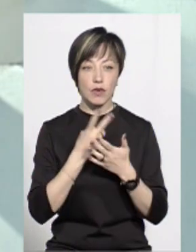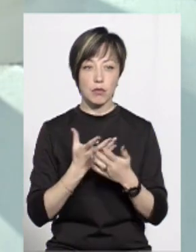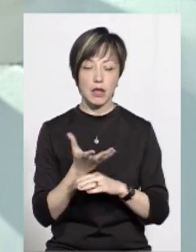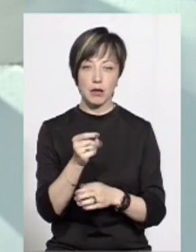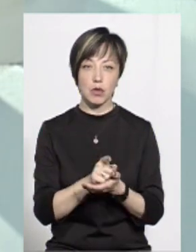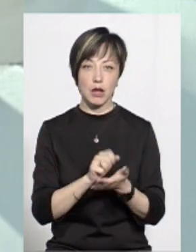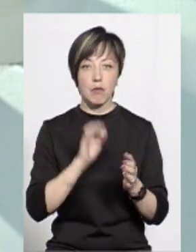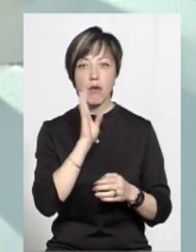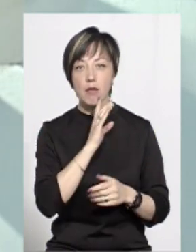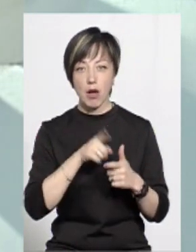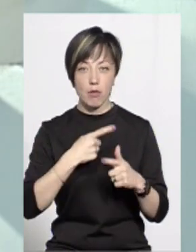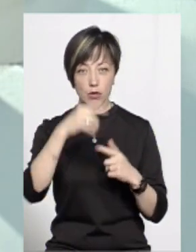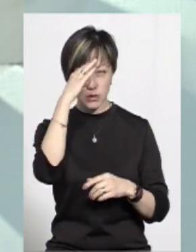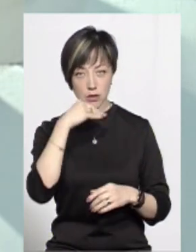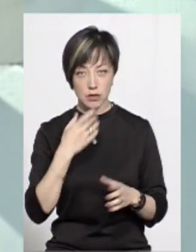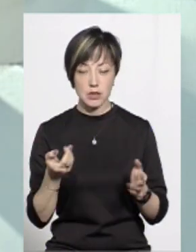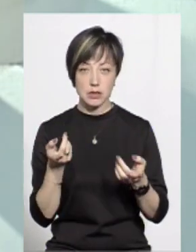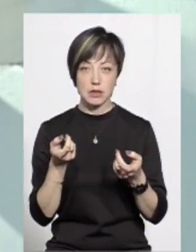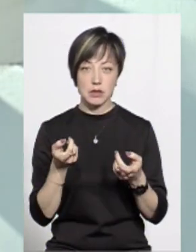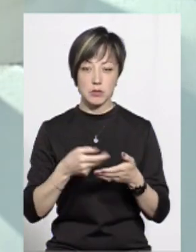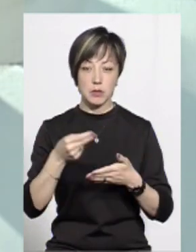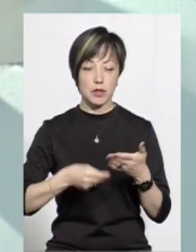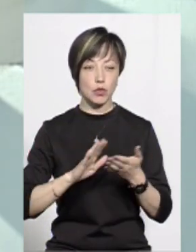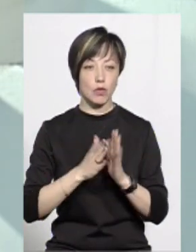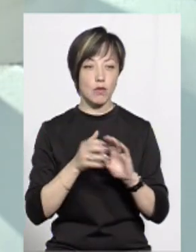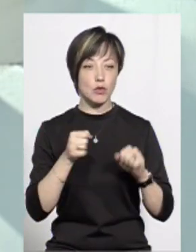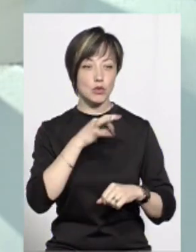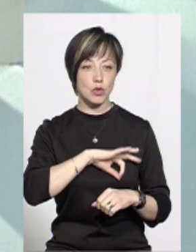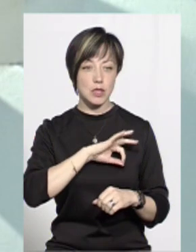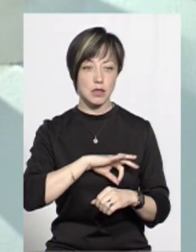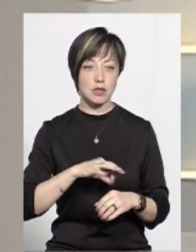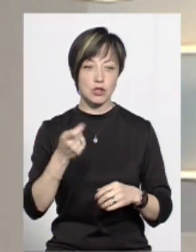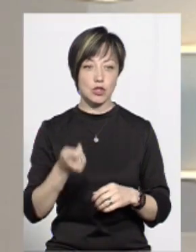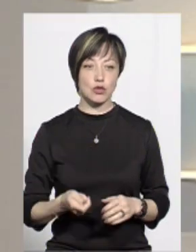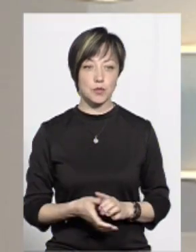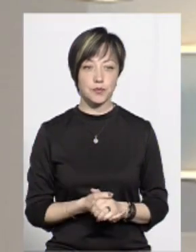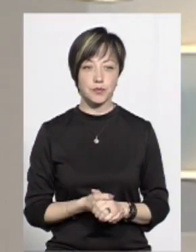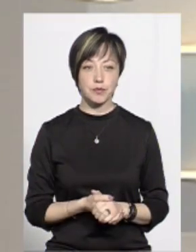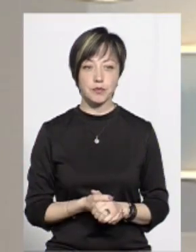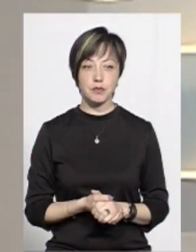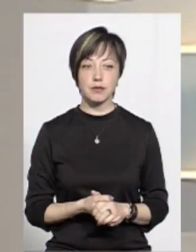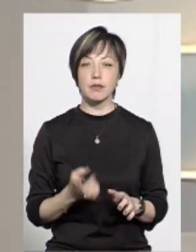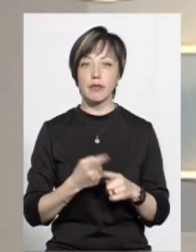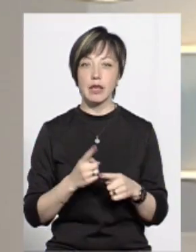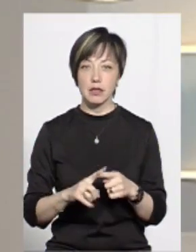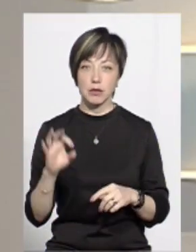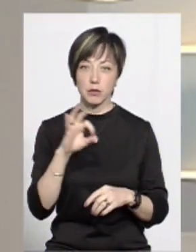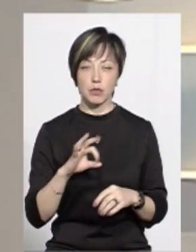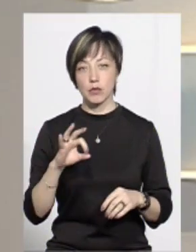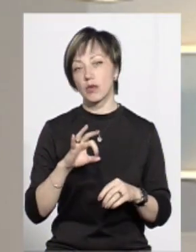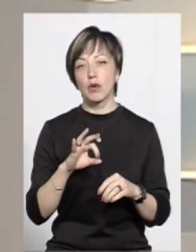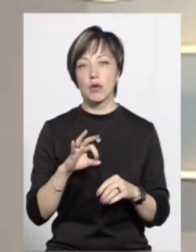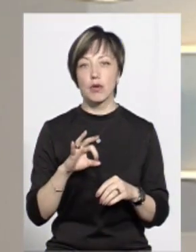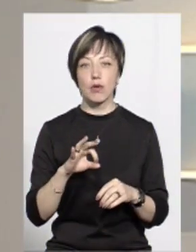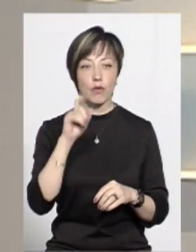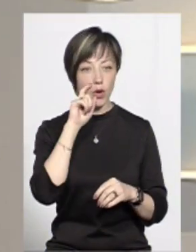платник податків мама або батько, з яким заключений договір, так, і можуть скористатися податковою знижкою. Це йдеться про, ці заклади